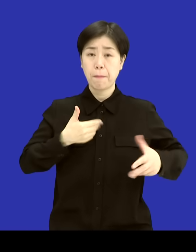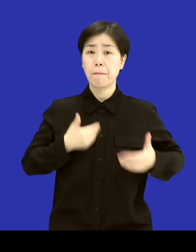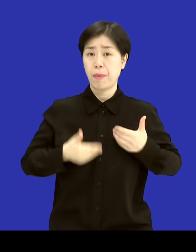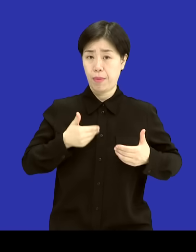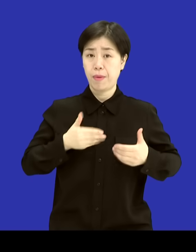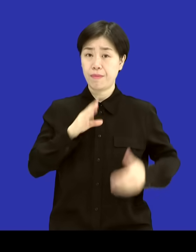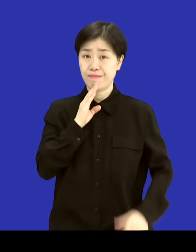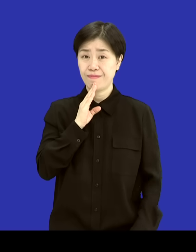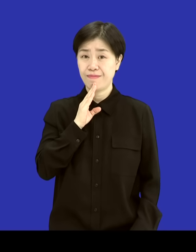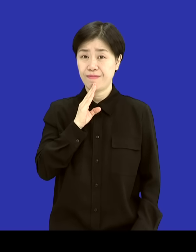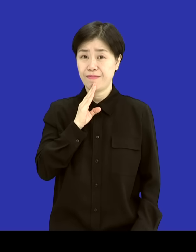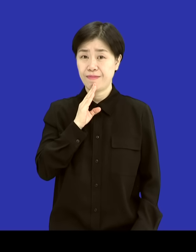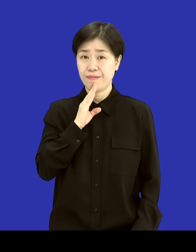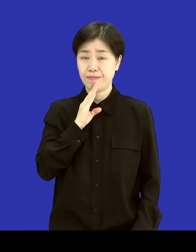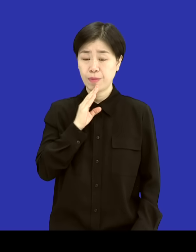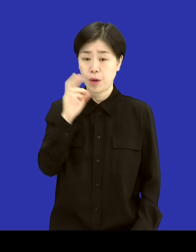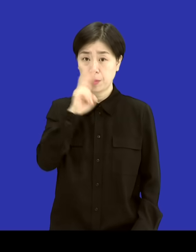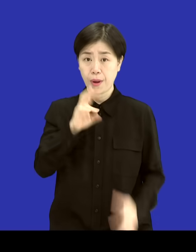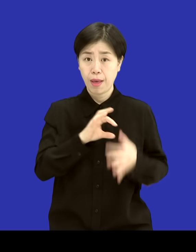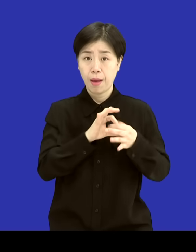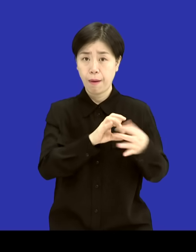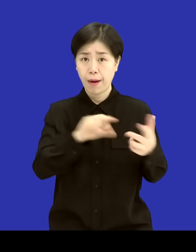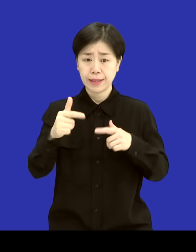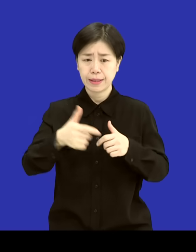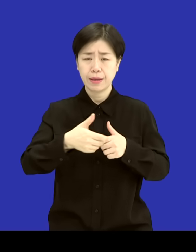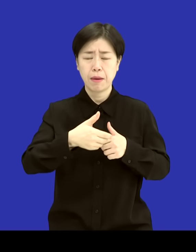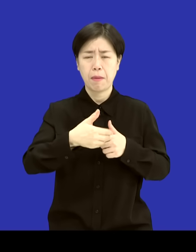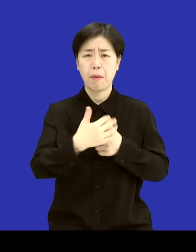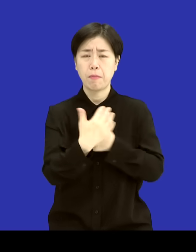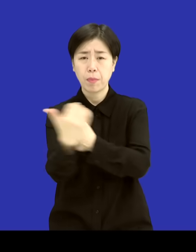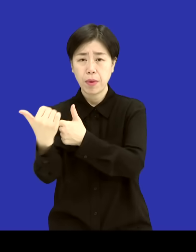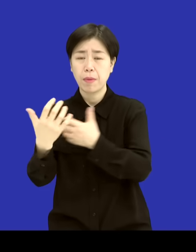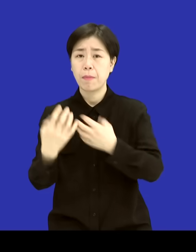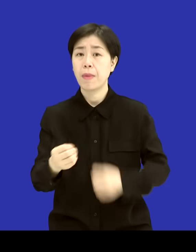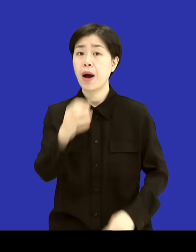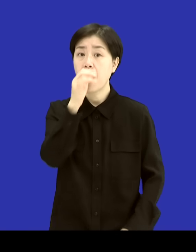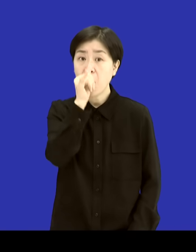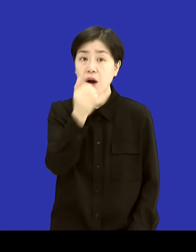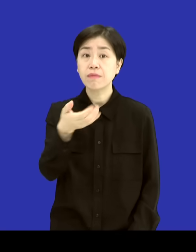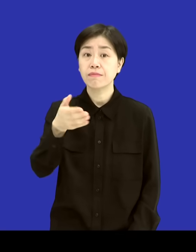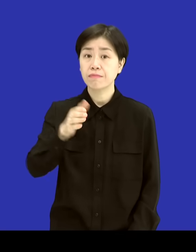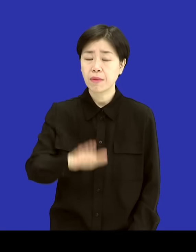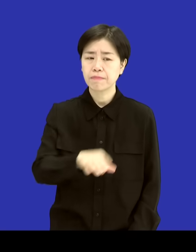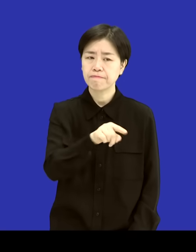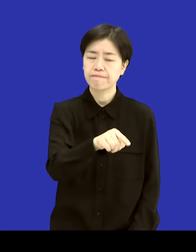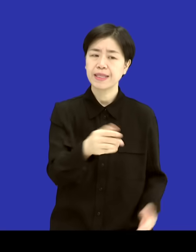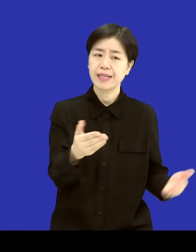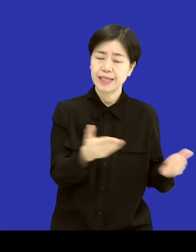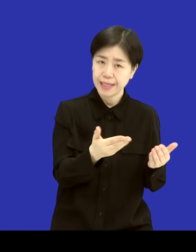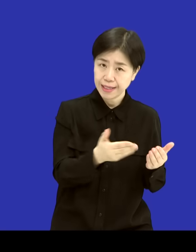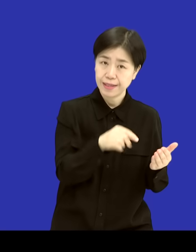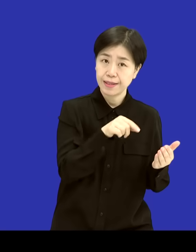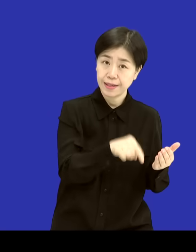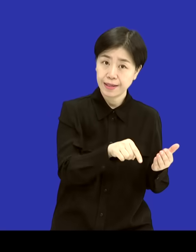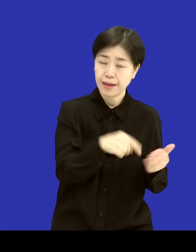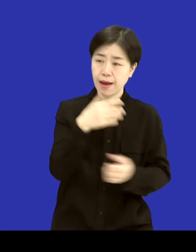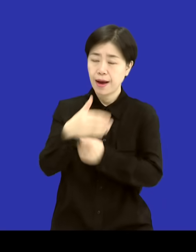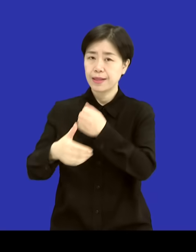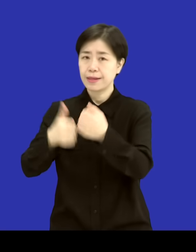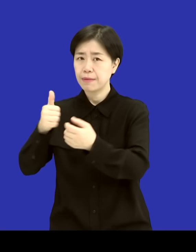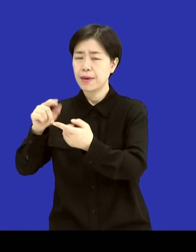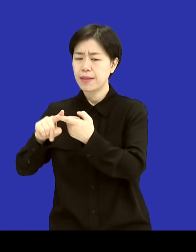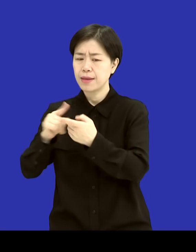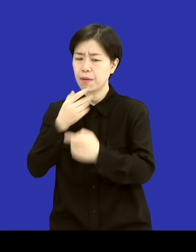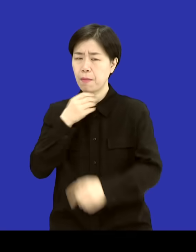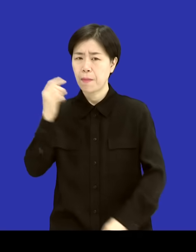제일 노래를 많이 해야 될 때 네. 이것도 하면서 하나님을 전하는